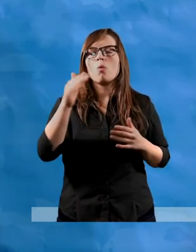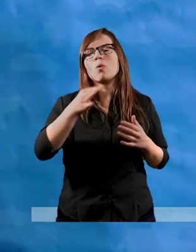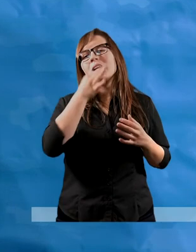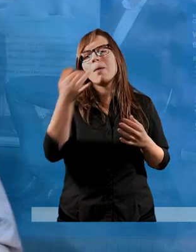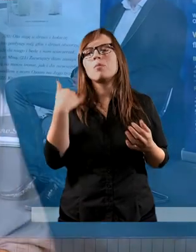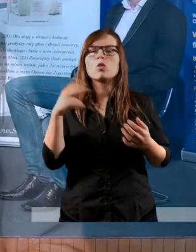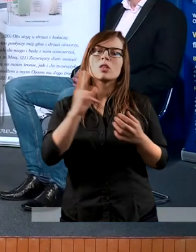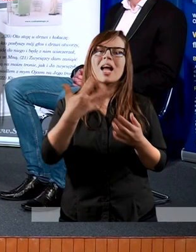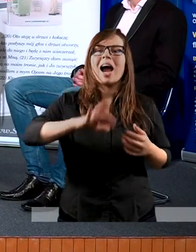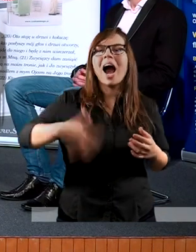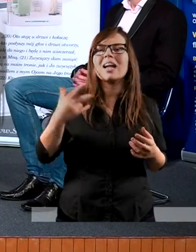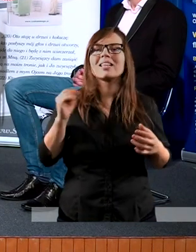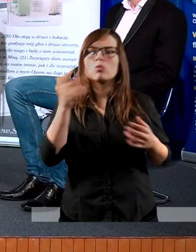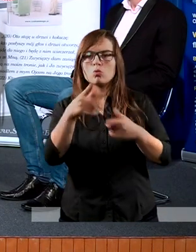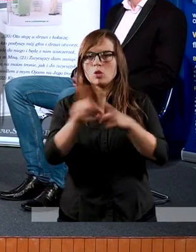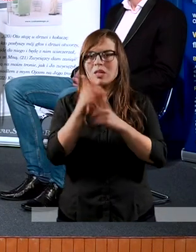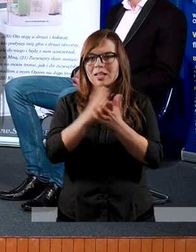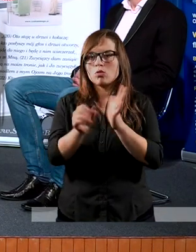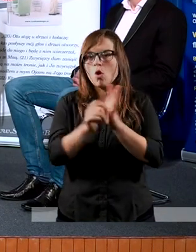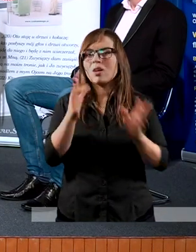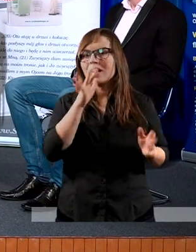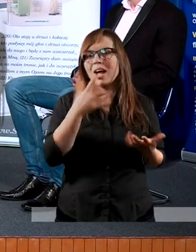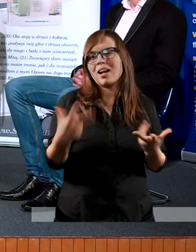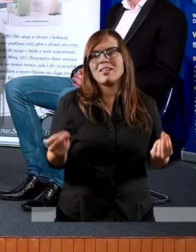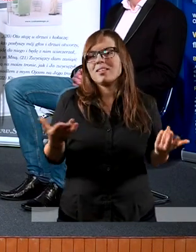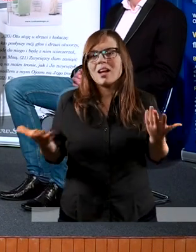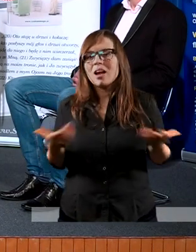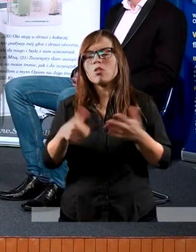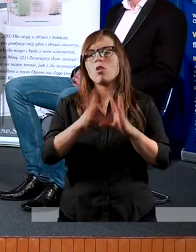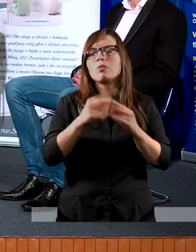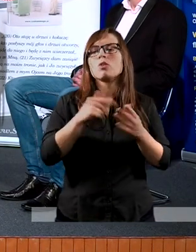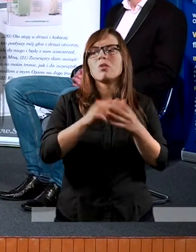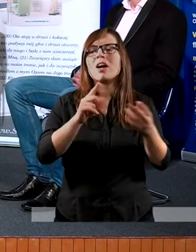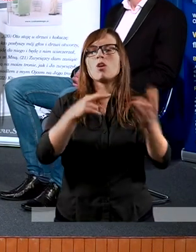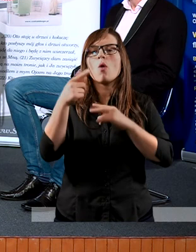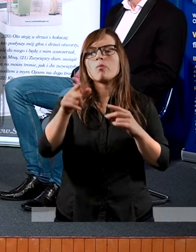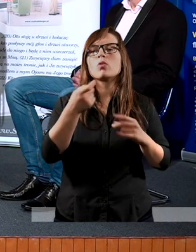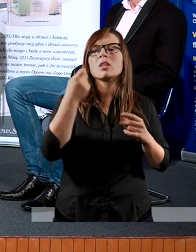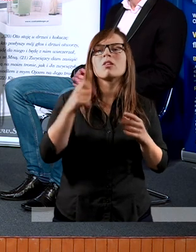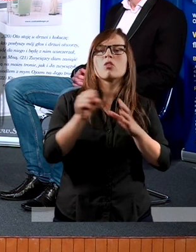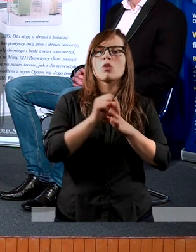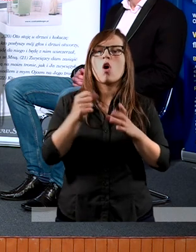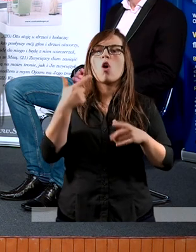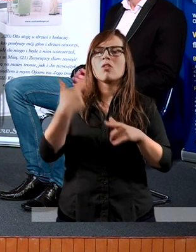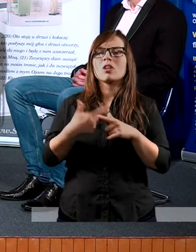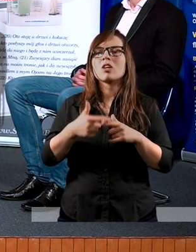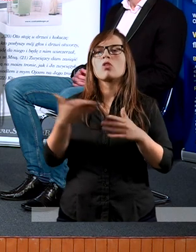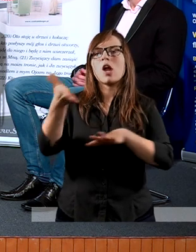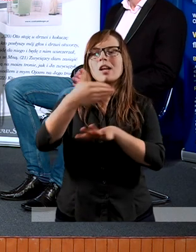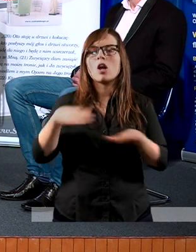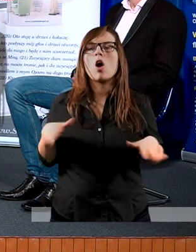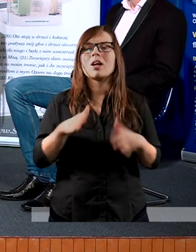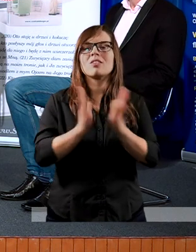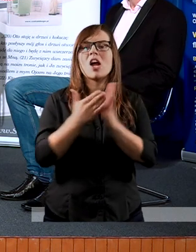zapytać, a nie kradnij, nie cudzołóż, to też tylko do Izraela? Nie, to jest uniwersalne. Okay. Odwołujemy internautów do 20